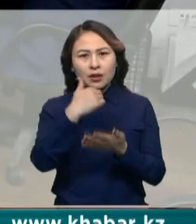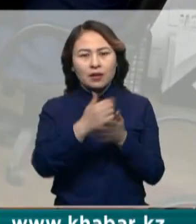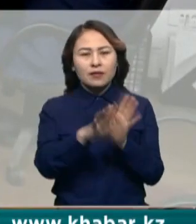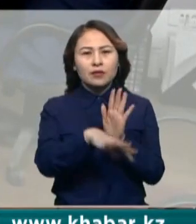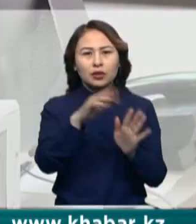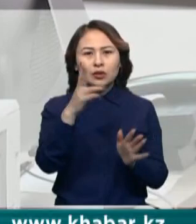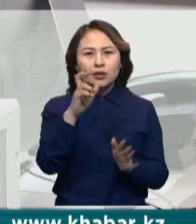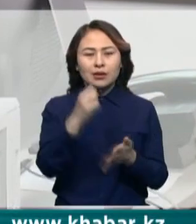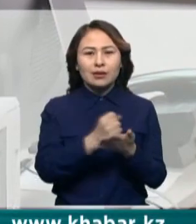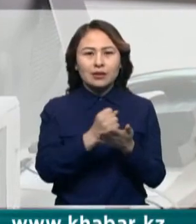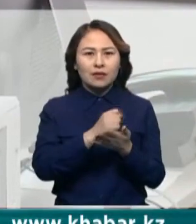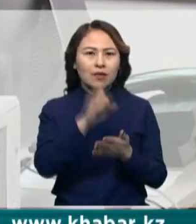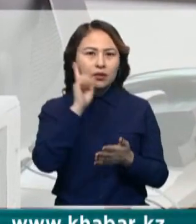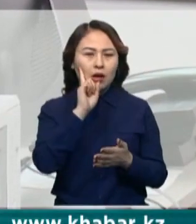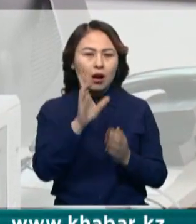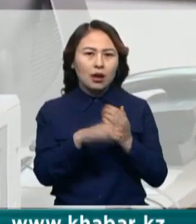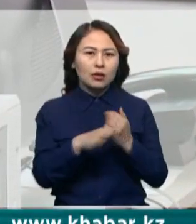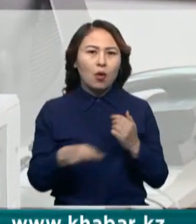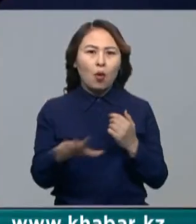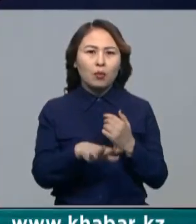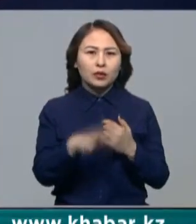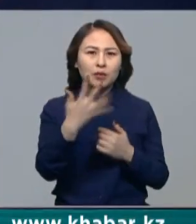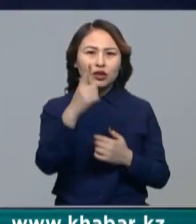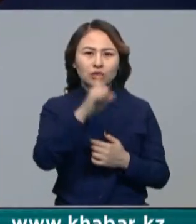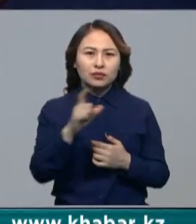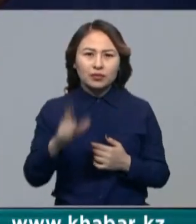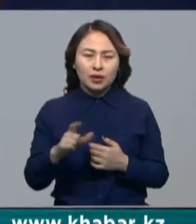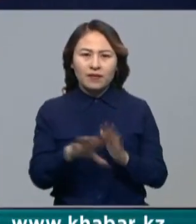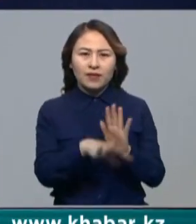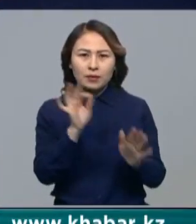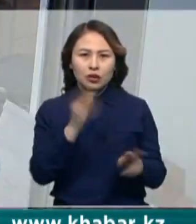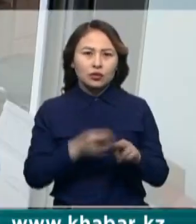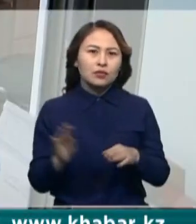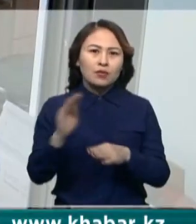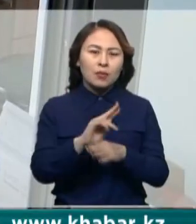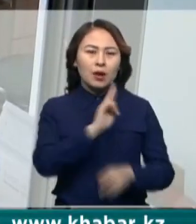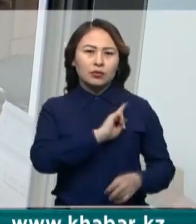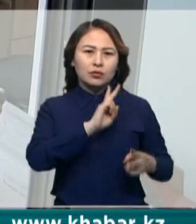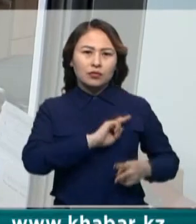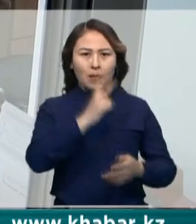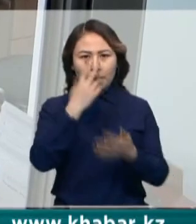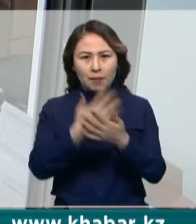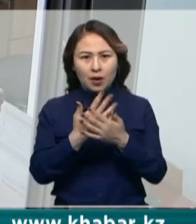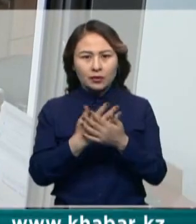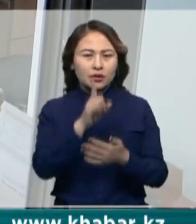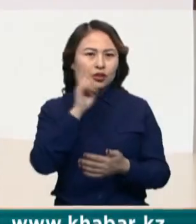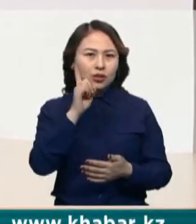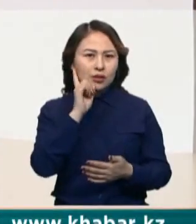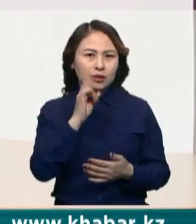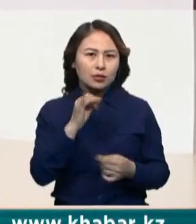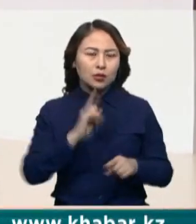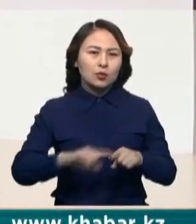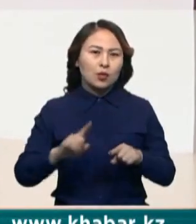300 резервтік жас маманның 5-еуі Атырау облысының тумасы. Олар осы уақытқа дейін түрлі салада еңбек етіп, өздерін көрсете білген жігерлі жастар.